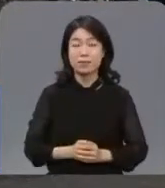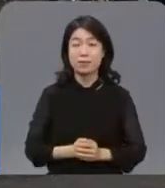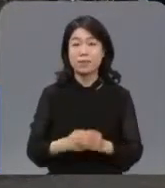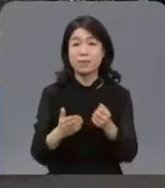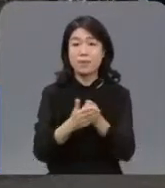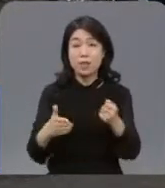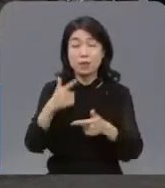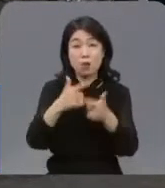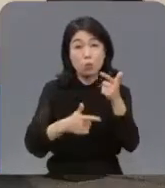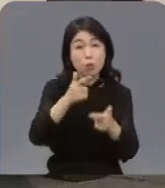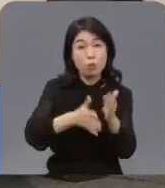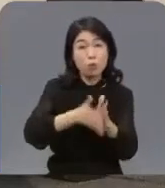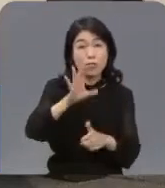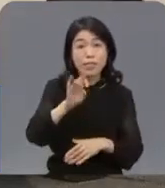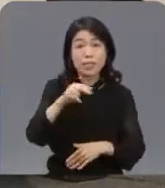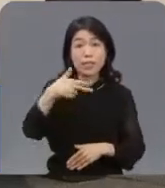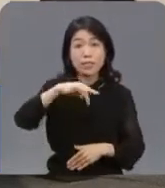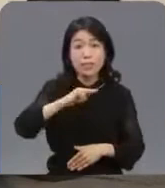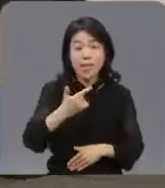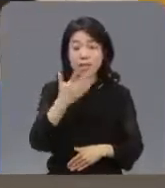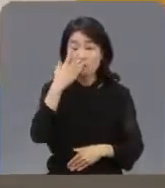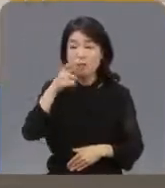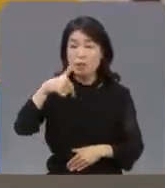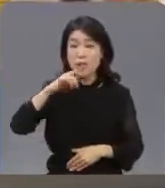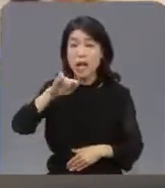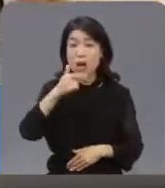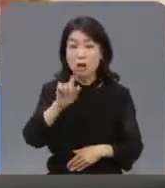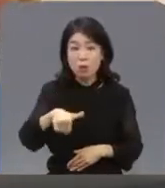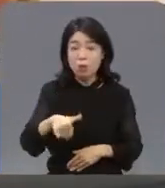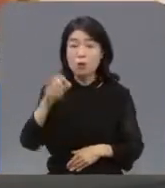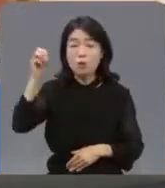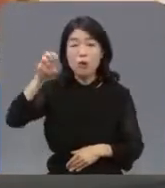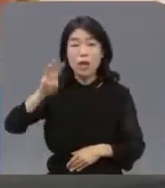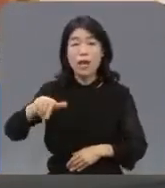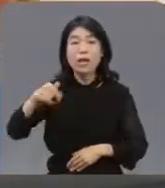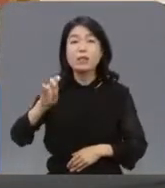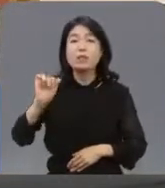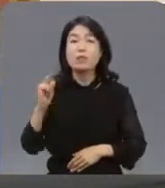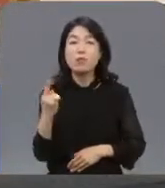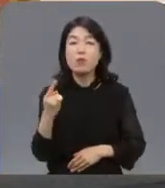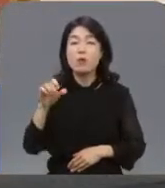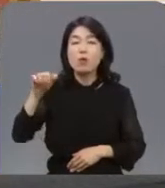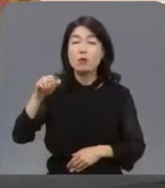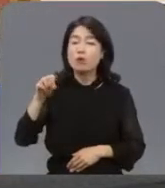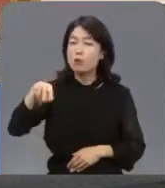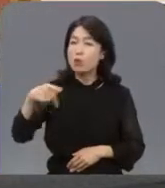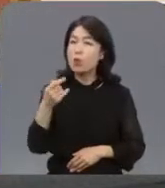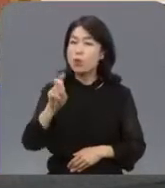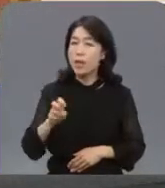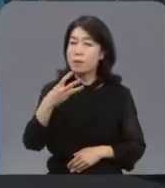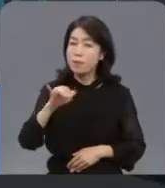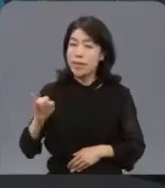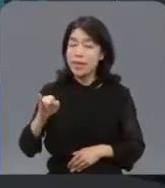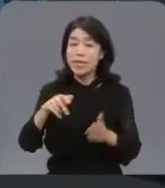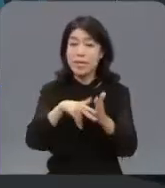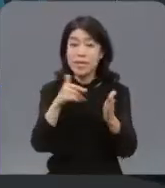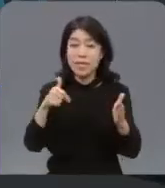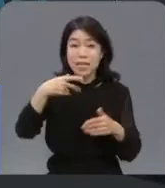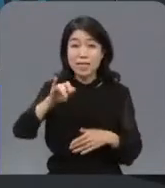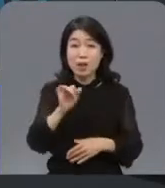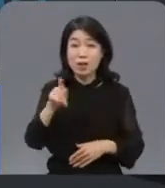이에 따라 모포 시연 산성 순천 씨가 국동 광양시 금호동 광양읍 초나 및 장흥군 정남진